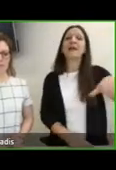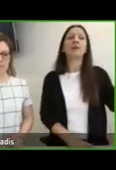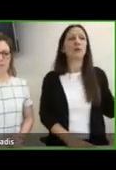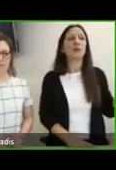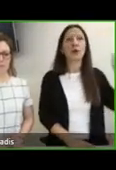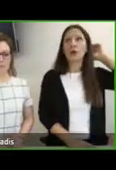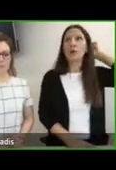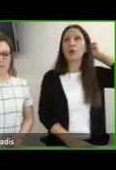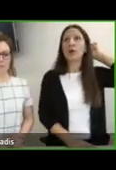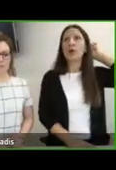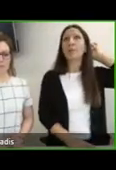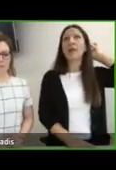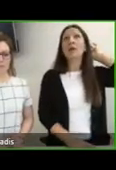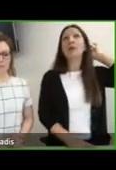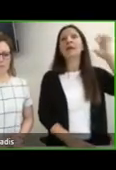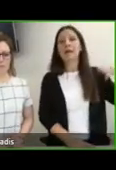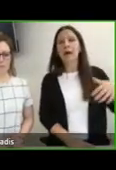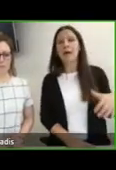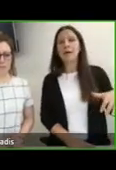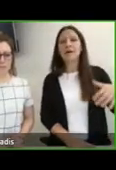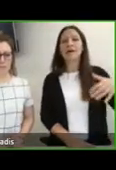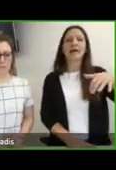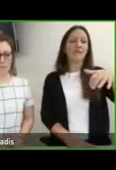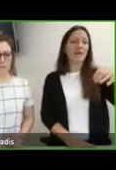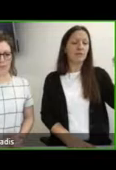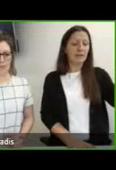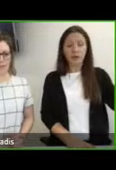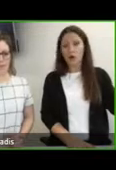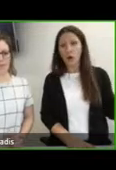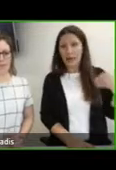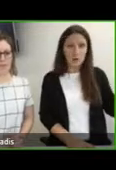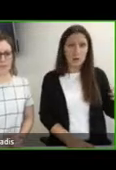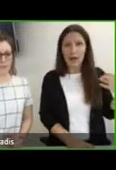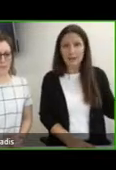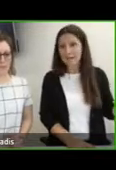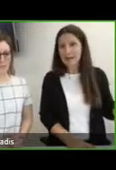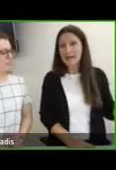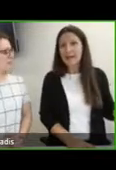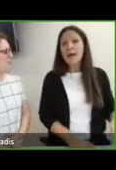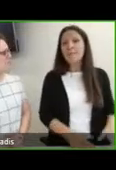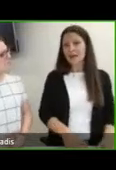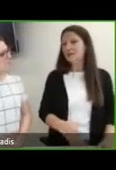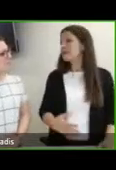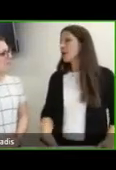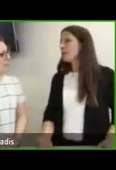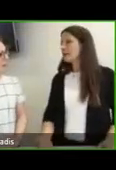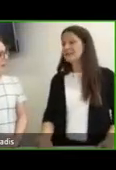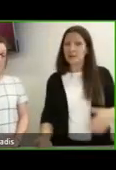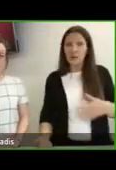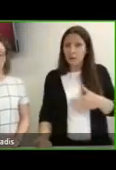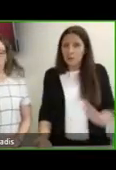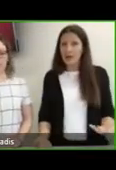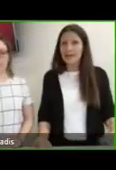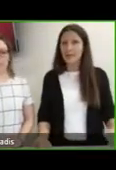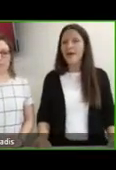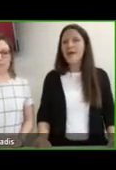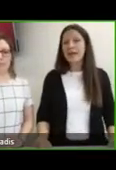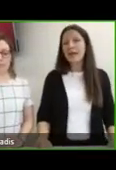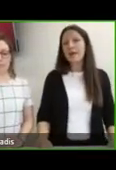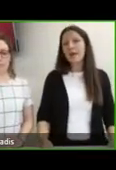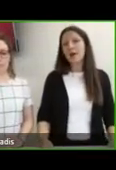avait une rigueur et avait une méthode de relecture par les pairs, tandis que l'autre existait depuis tout